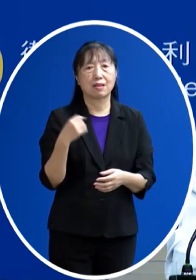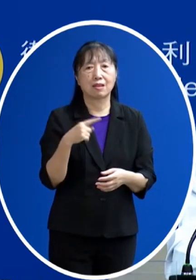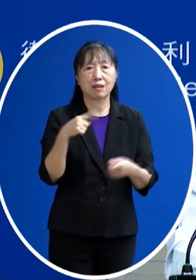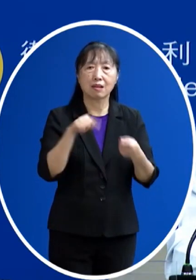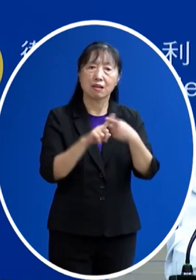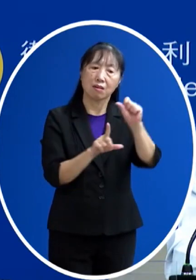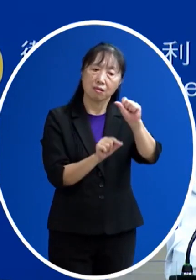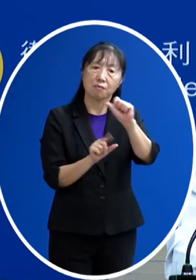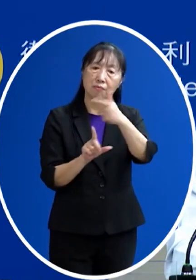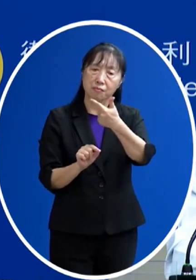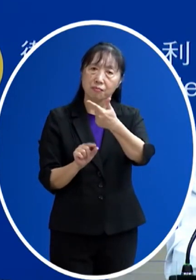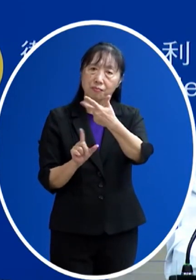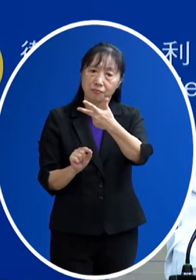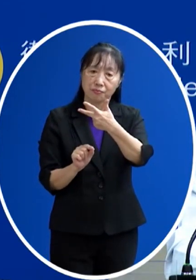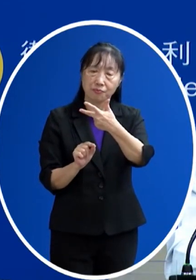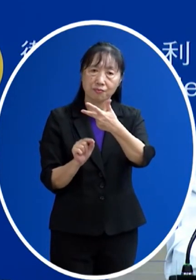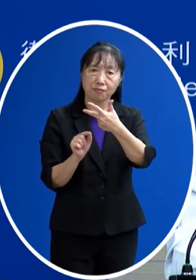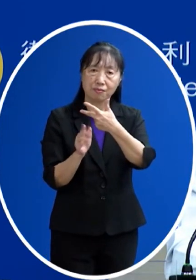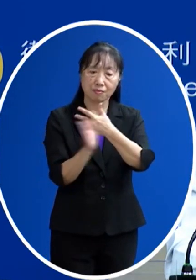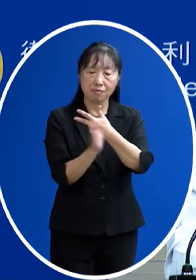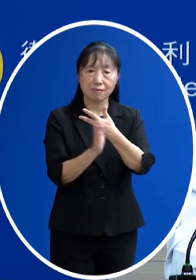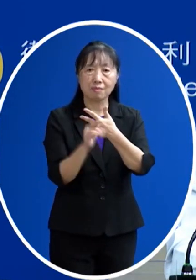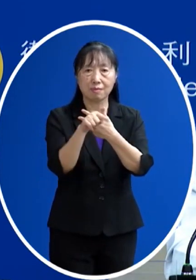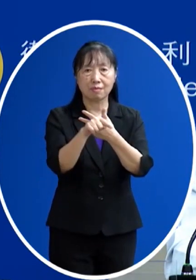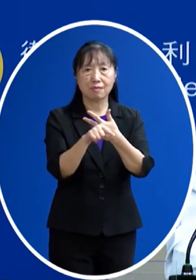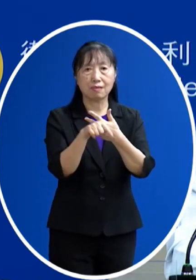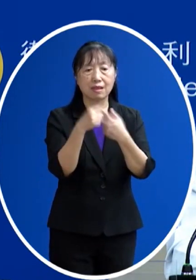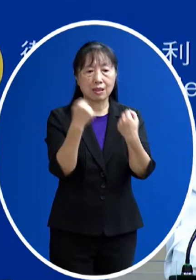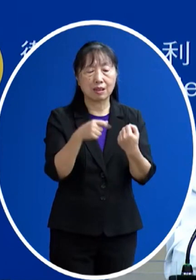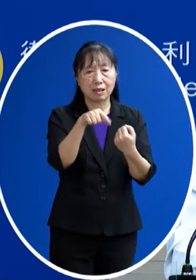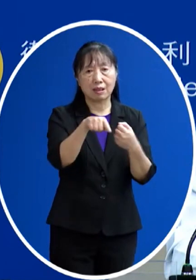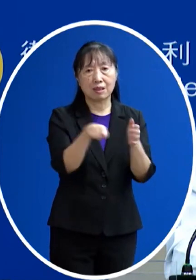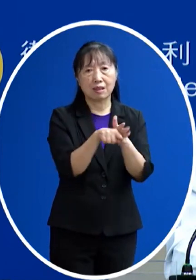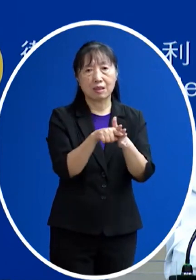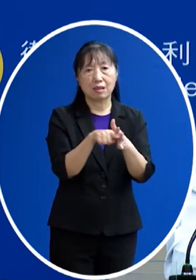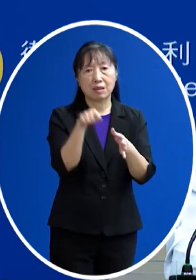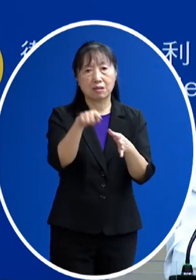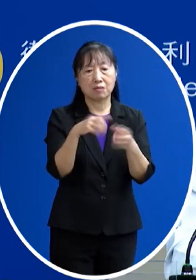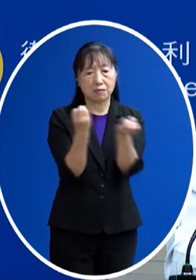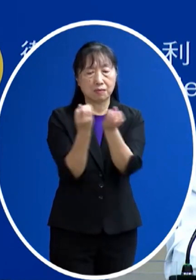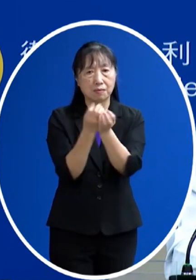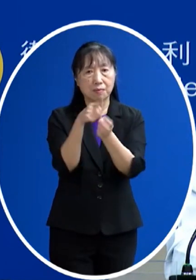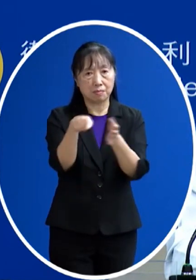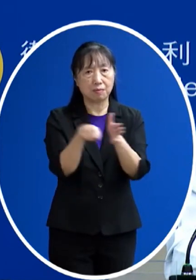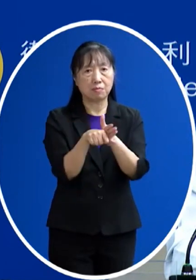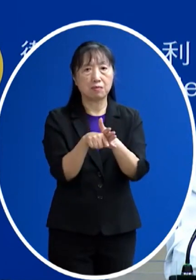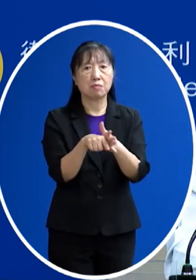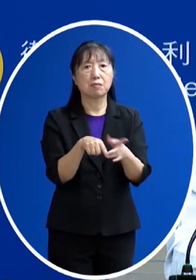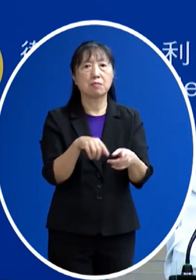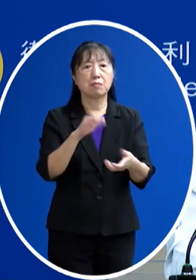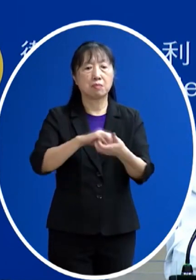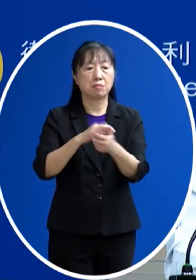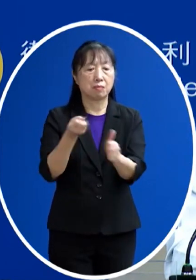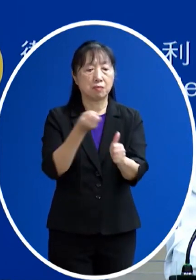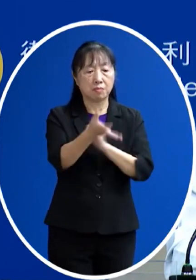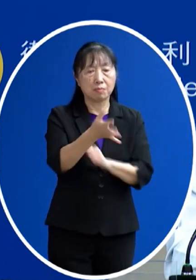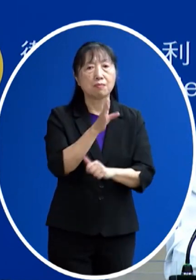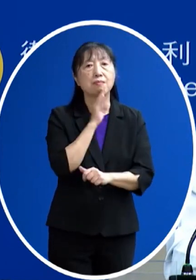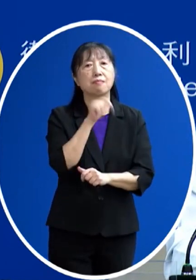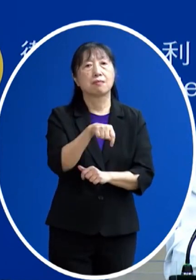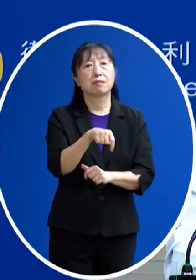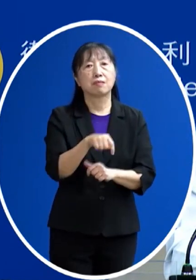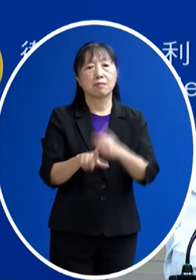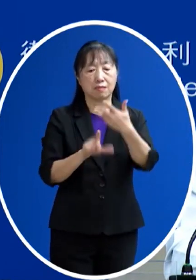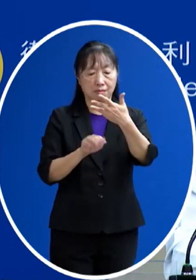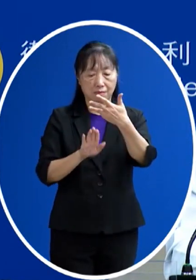五月、六月、七月这段双北本土疫情高峰的时候，有可能就遭受感染哦。那他在